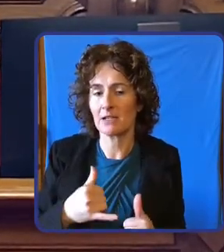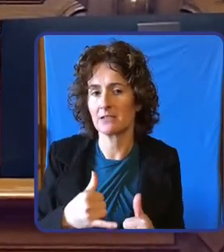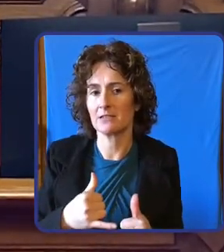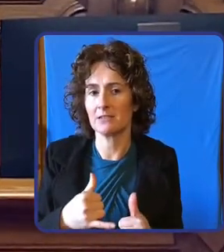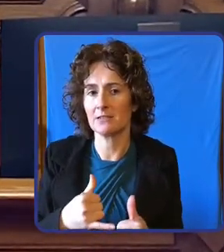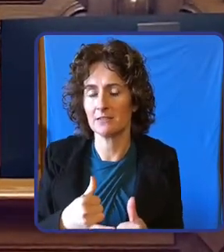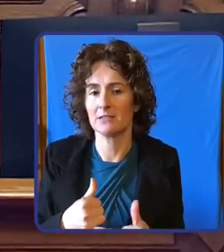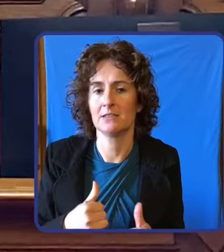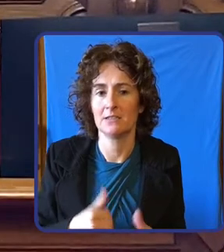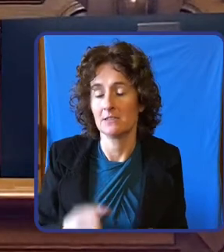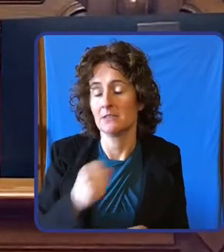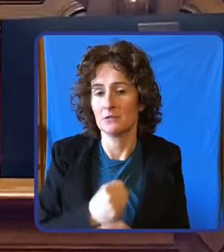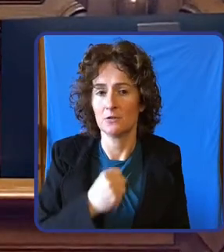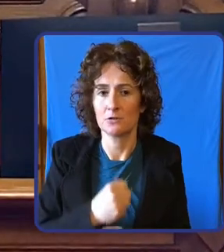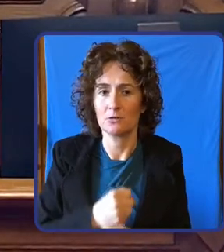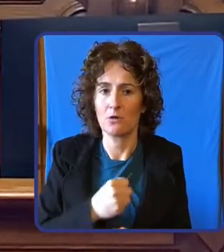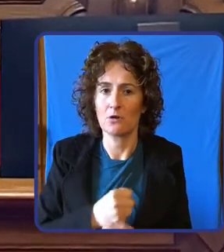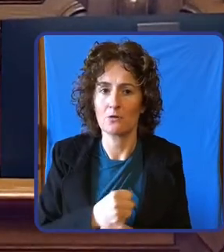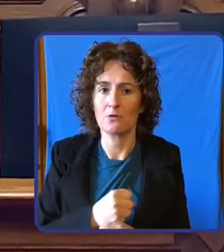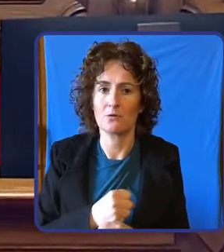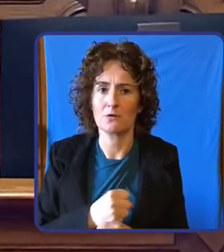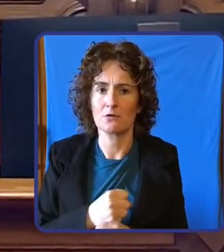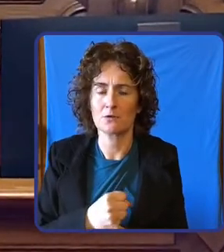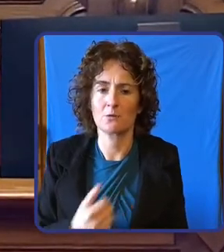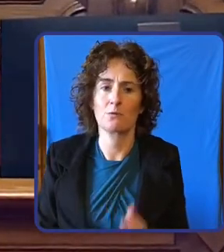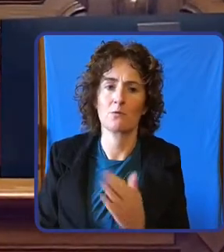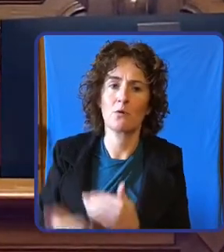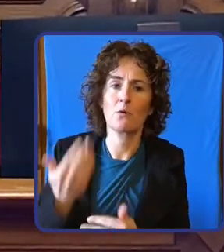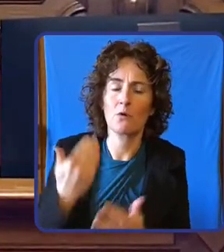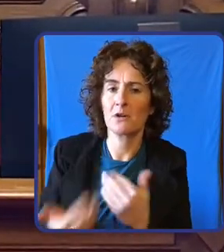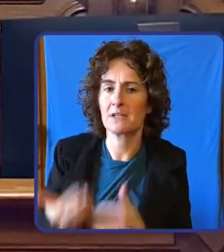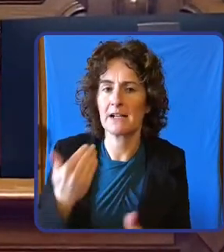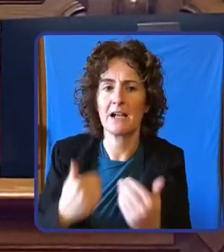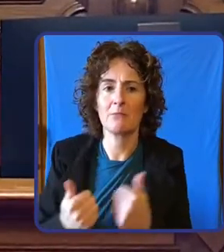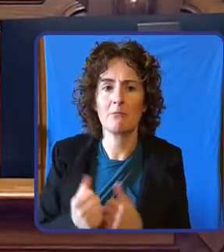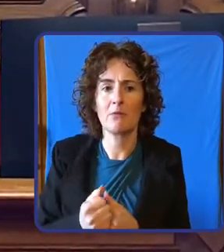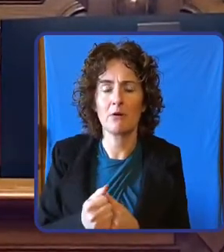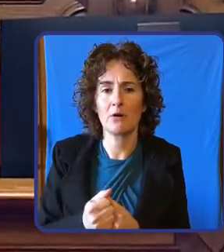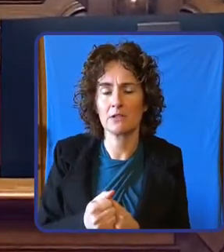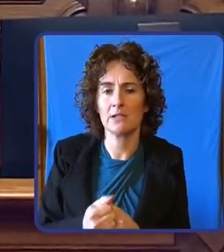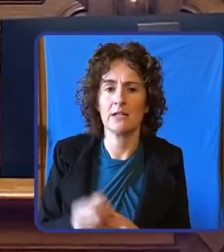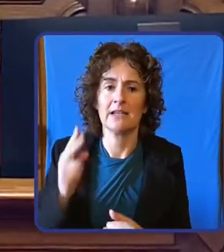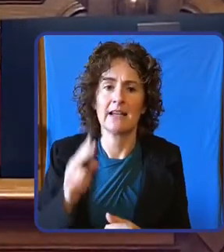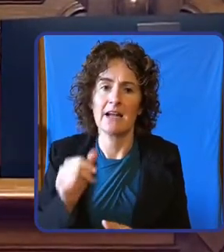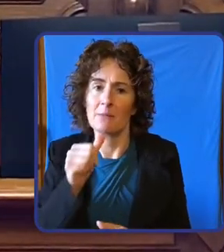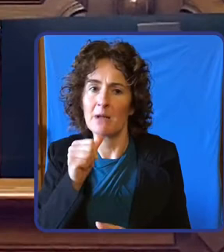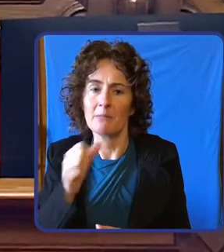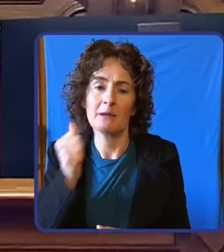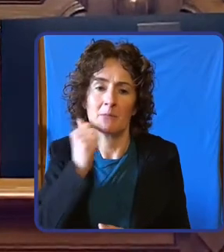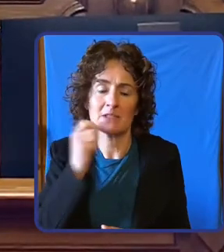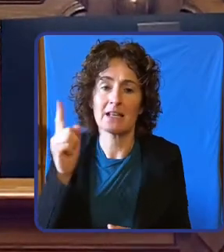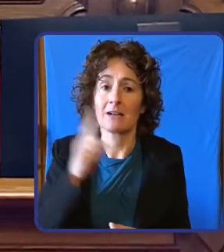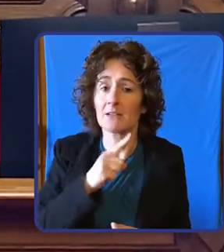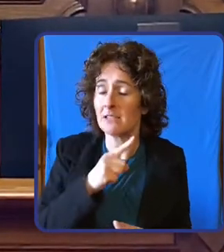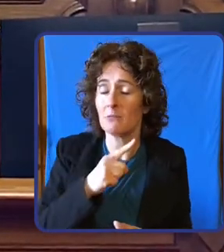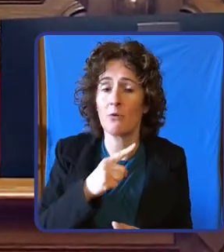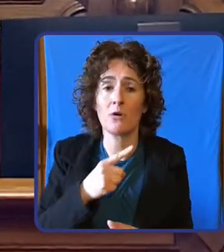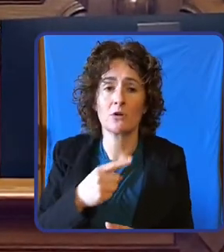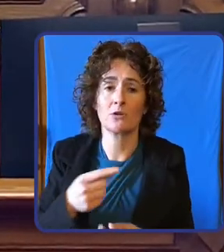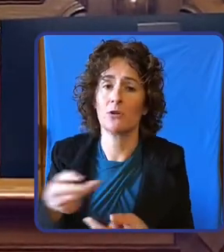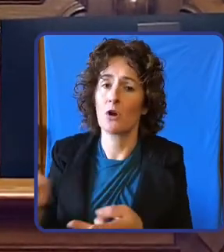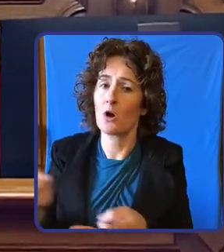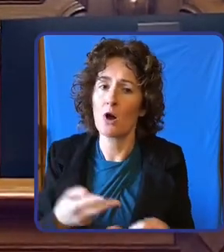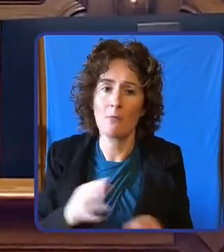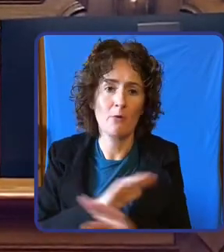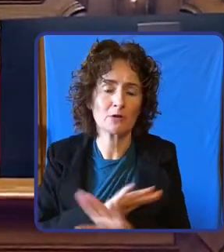zavarja, roppantul zavarja, hiszen annak idején a Kálmán Pál, Parag István, Maceka Tibor hármas kapott szinte minden beruházást Hódmezővásárhelyen. Hogy tudták